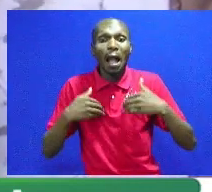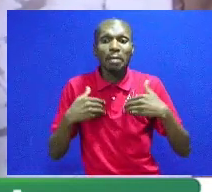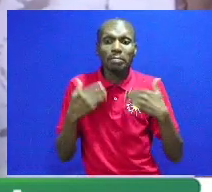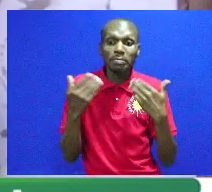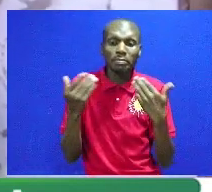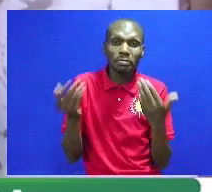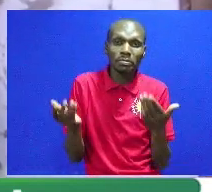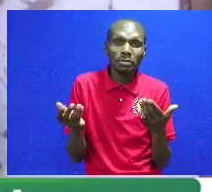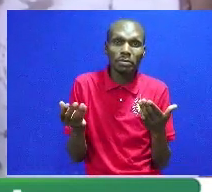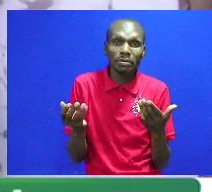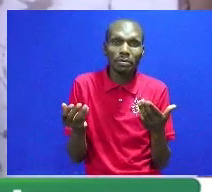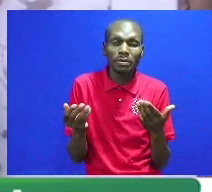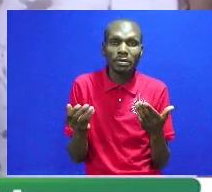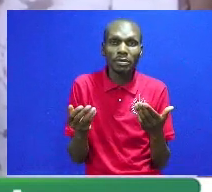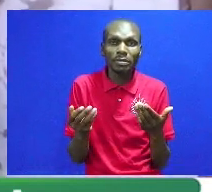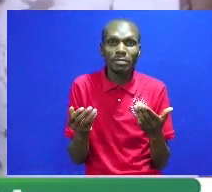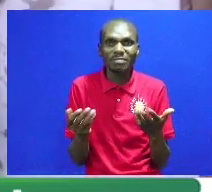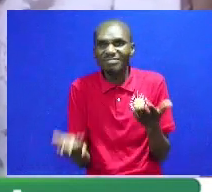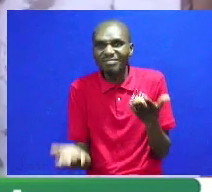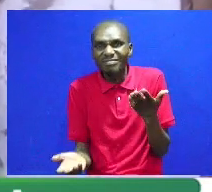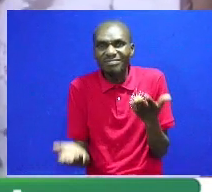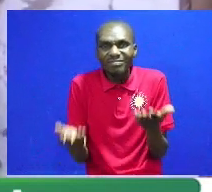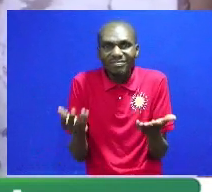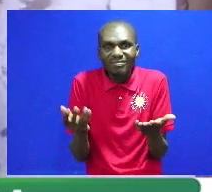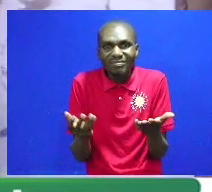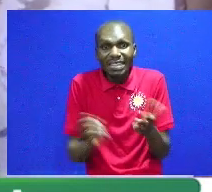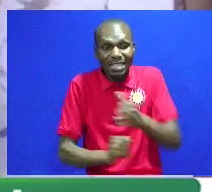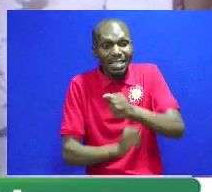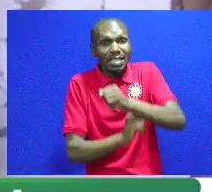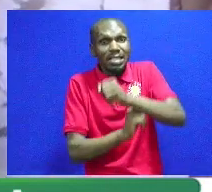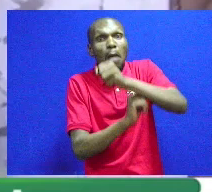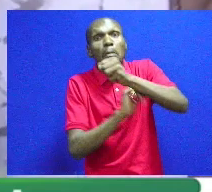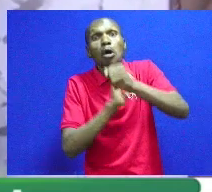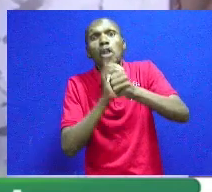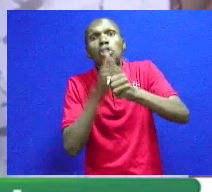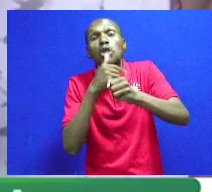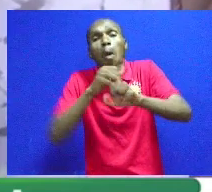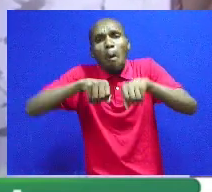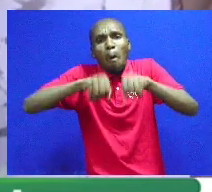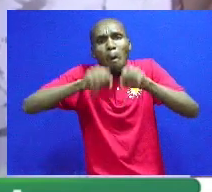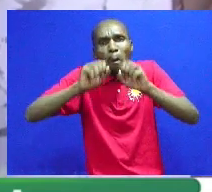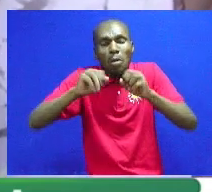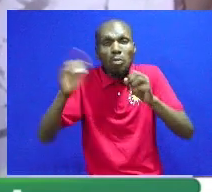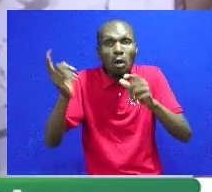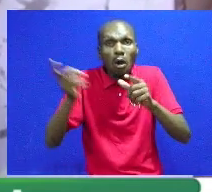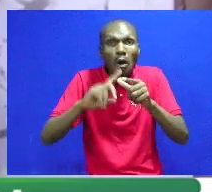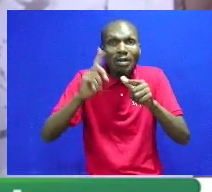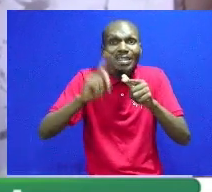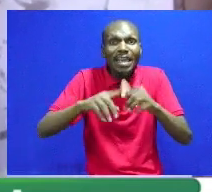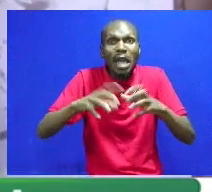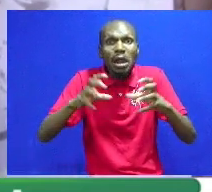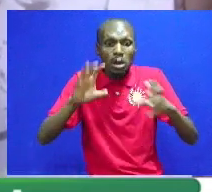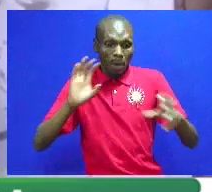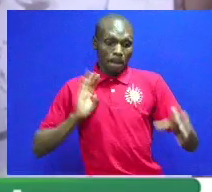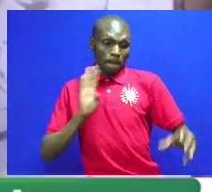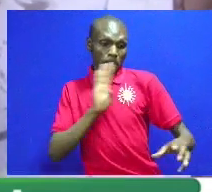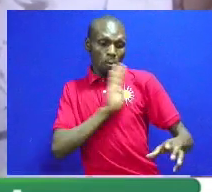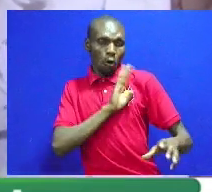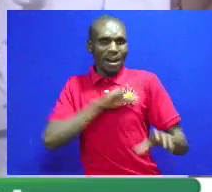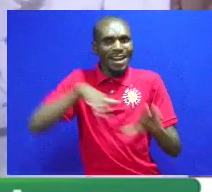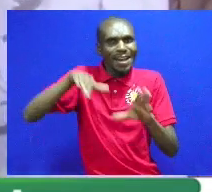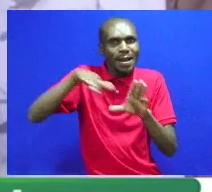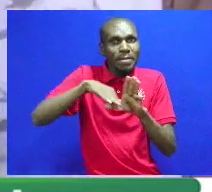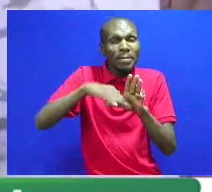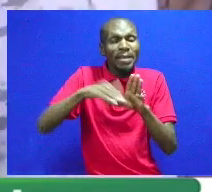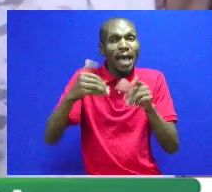obo anchanerea bae abari bake baranyarekane nende nyore se chikamitie chibawo chibatwara mbuya babeke